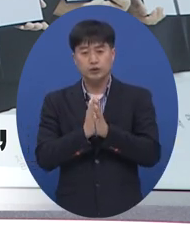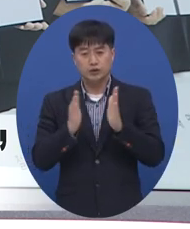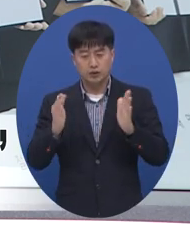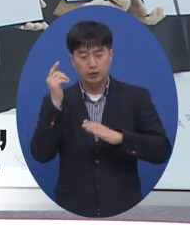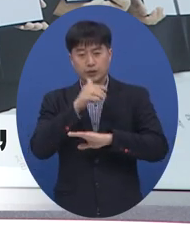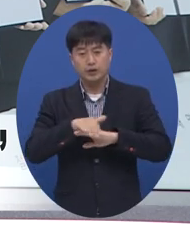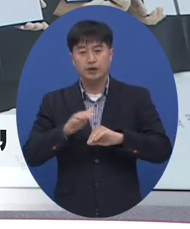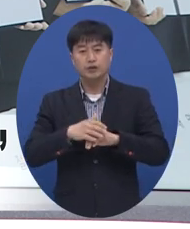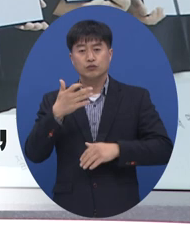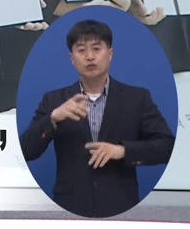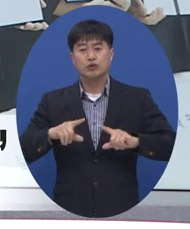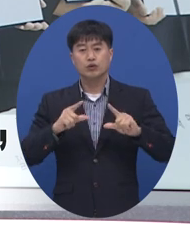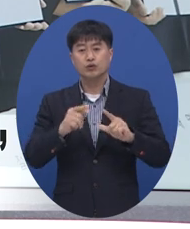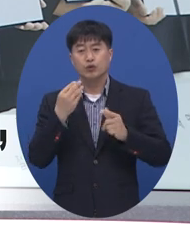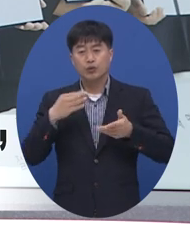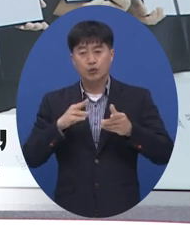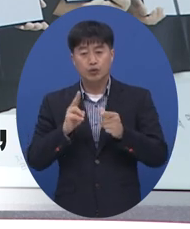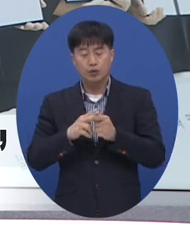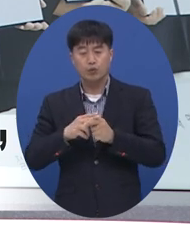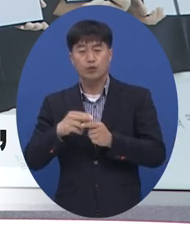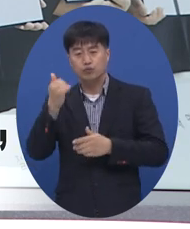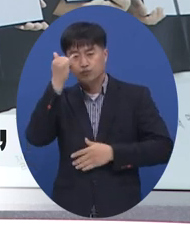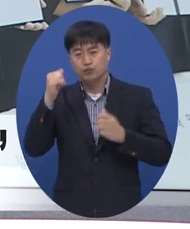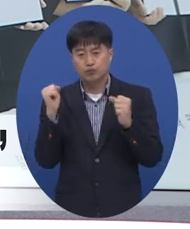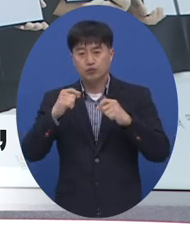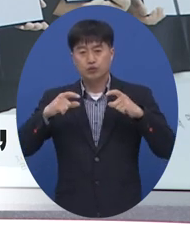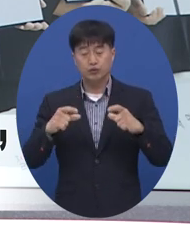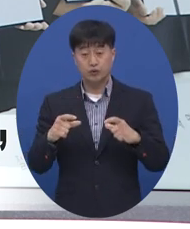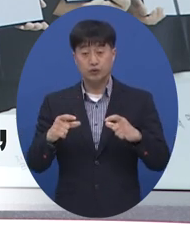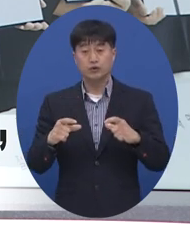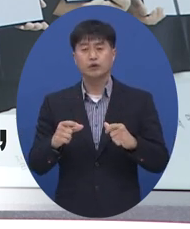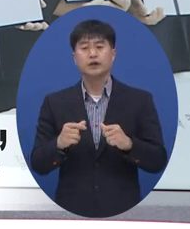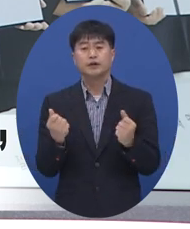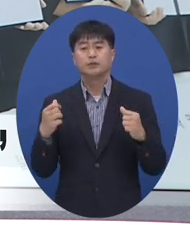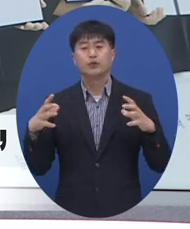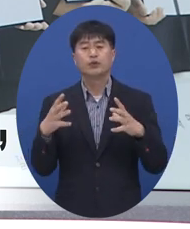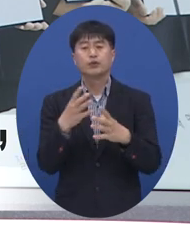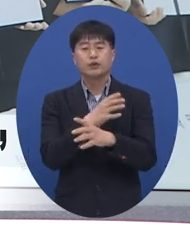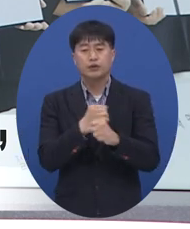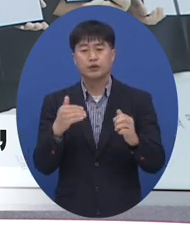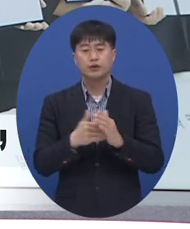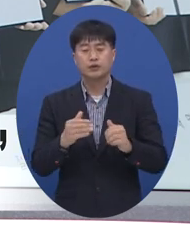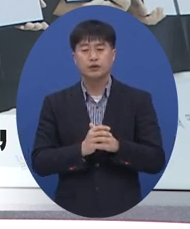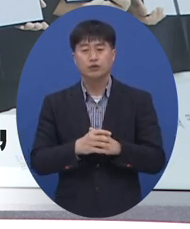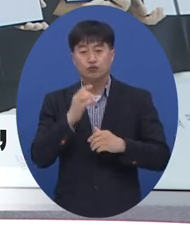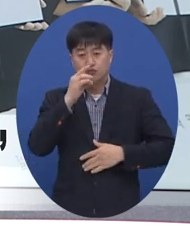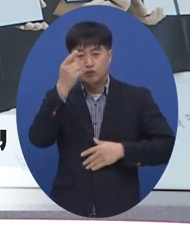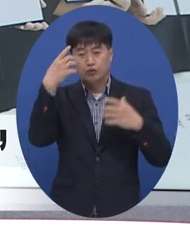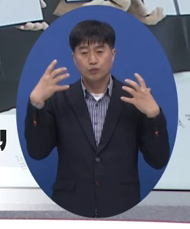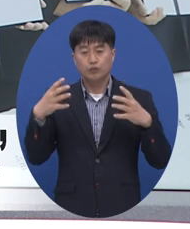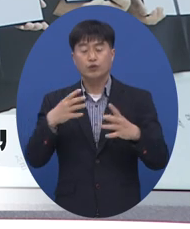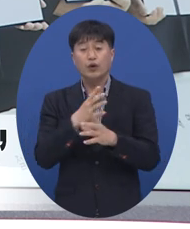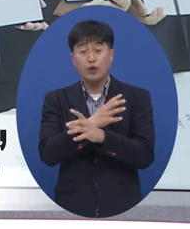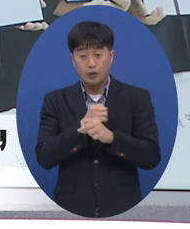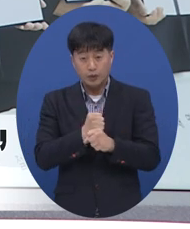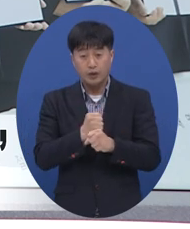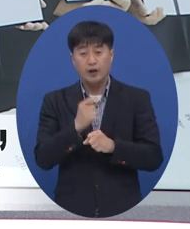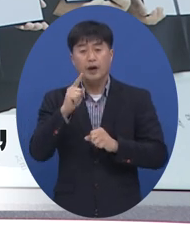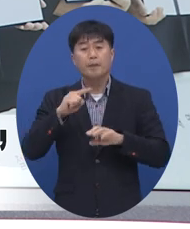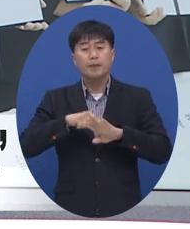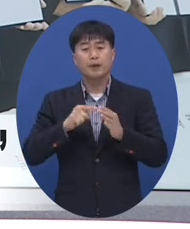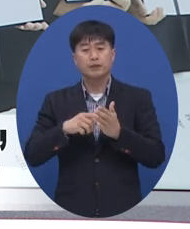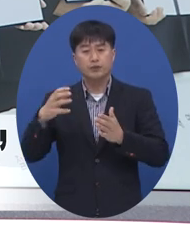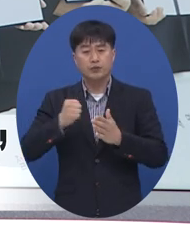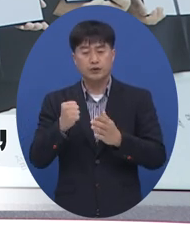19일 오늘 경기도와 충청북도 등 관련 지자체가 협력을 위해 결의를 다졌는데요. 중앙부처와 협의하는 등 한마음으로 힘을